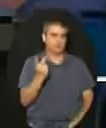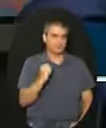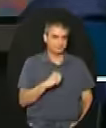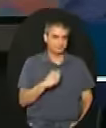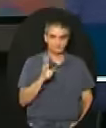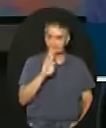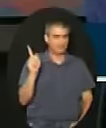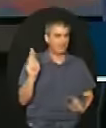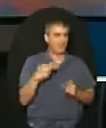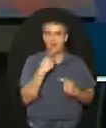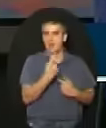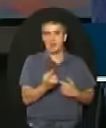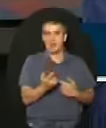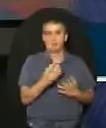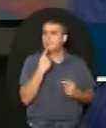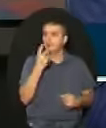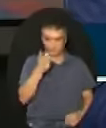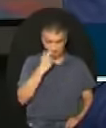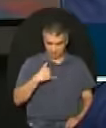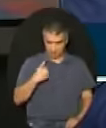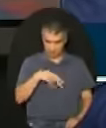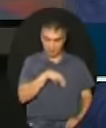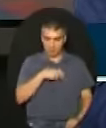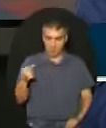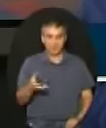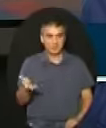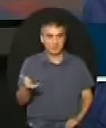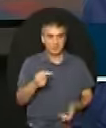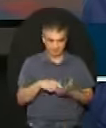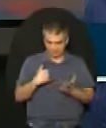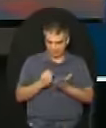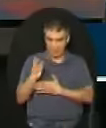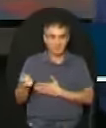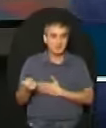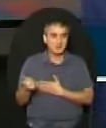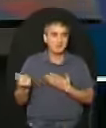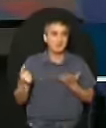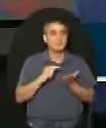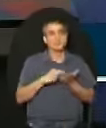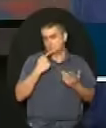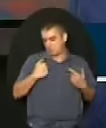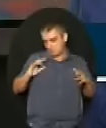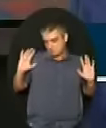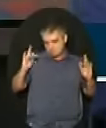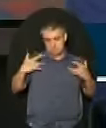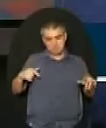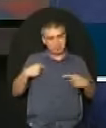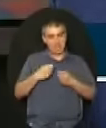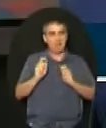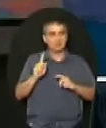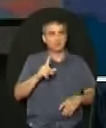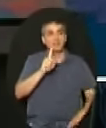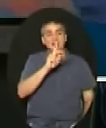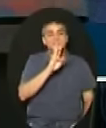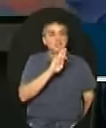עכשיו, נתניהו לא יכול להגיד לו, מה אגיד לדרעי, כן, אני אחראי למינוי הזה, ולכן אני עכשיו מפטר אותו? לכן הוא אומר, אני לא קשור לזה.